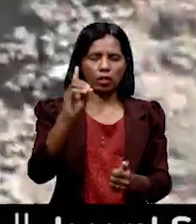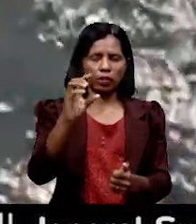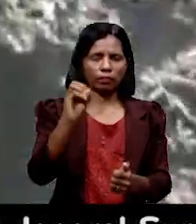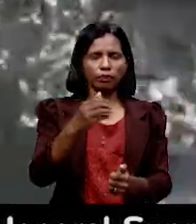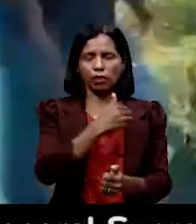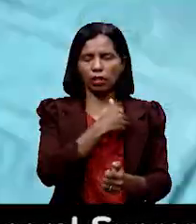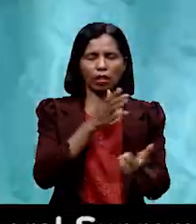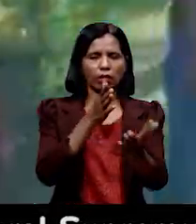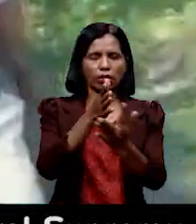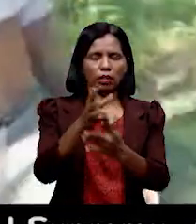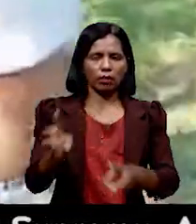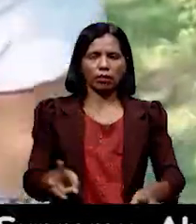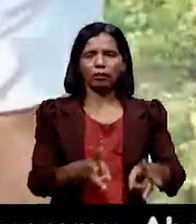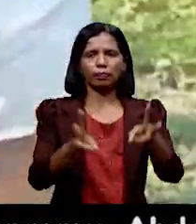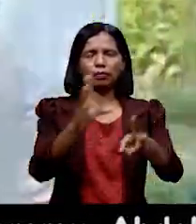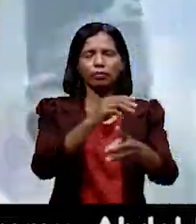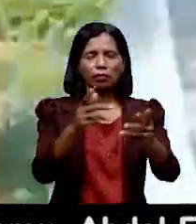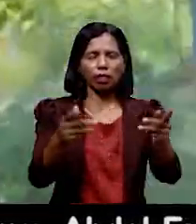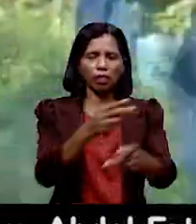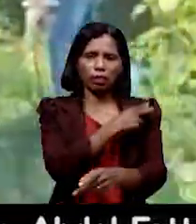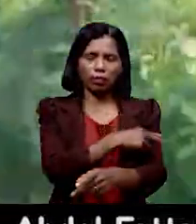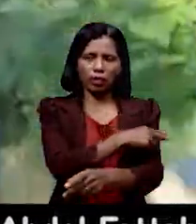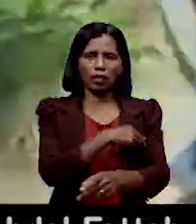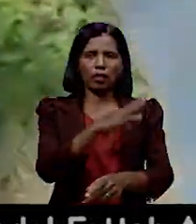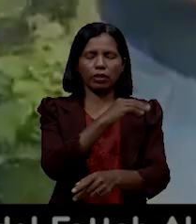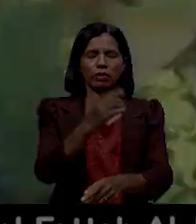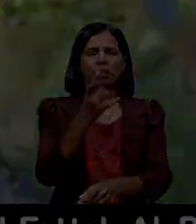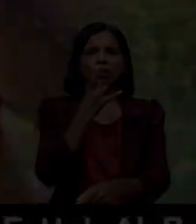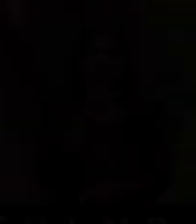sedauk asesa ba estrada, postu Saúde, no elektrisidade, hanesetu leite, ZMN.